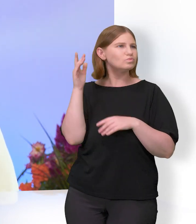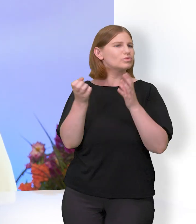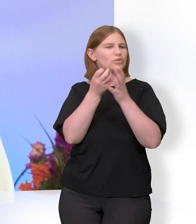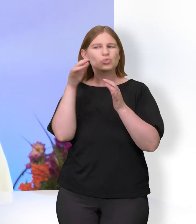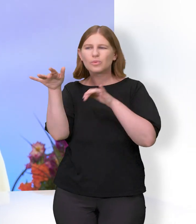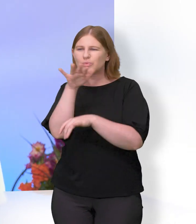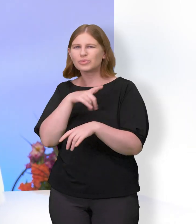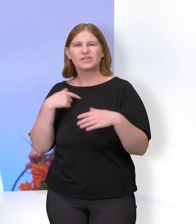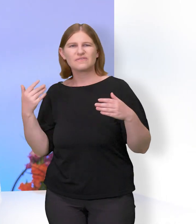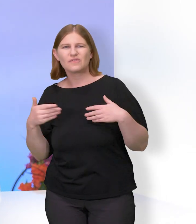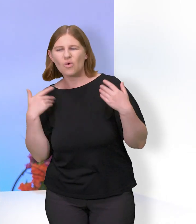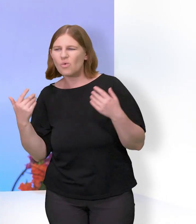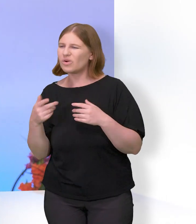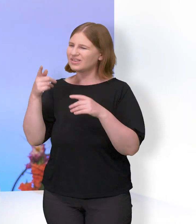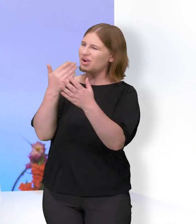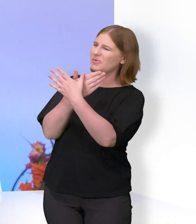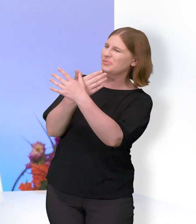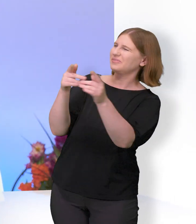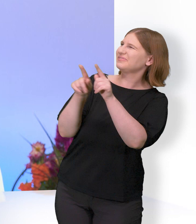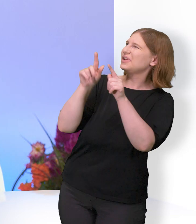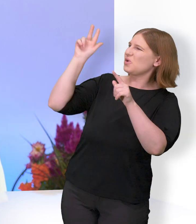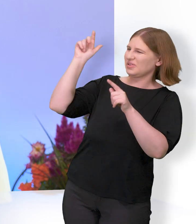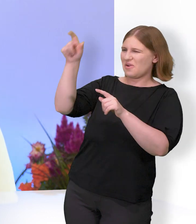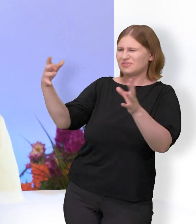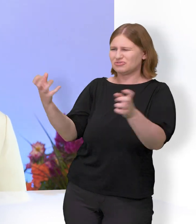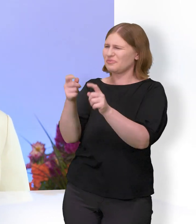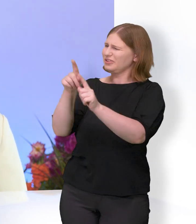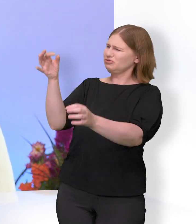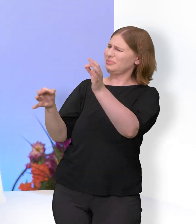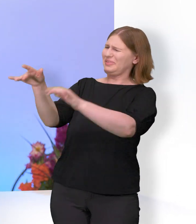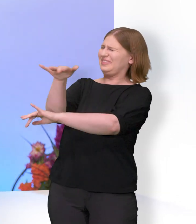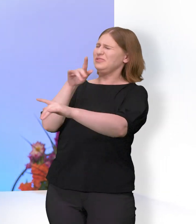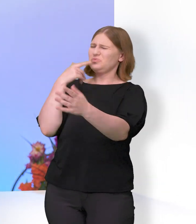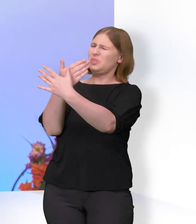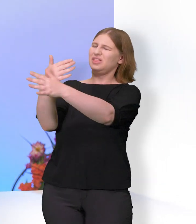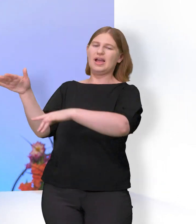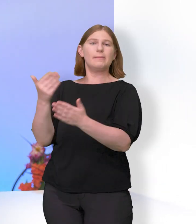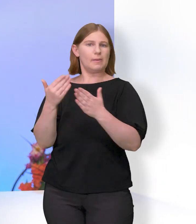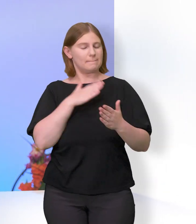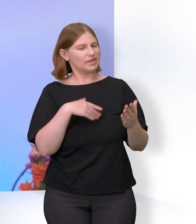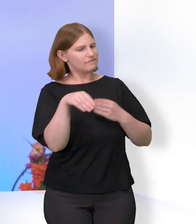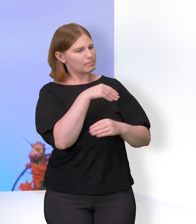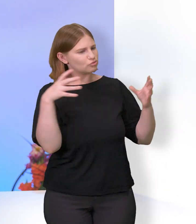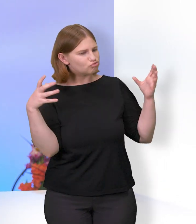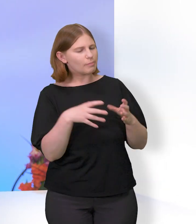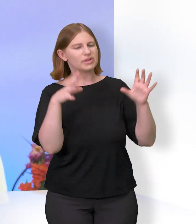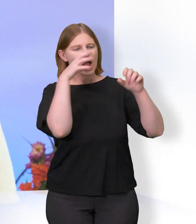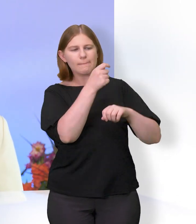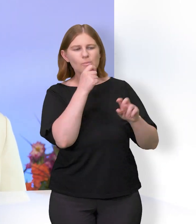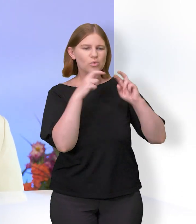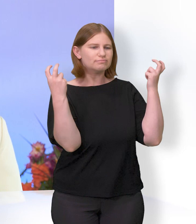zu freuen an dieser verspielten Schöpfung Gottes. Wenn meine Familie und ich gemeinsam beim Abendessen